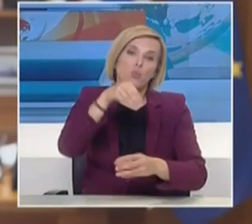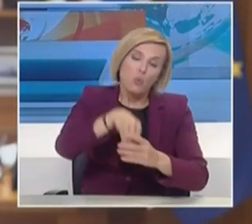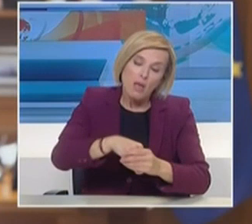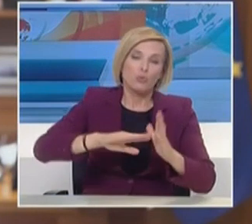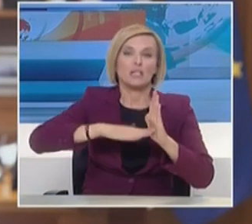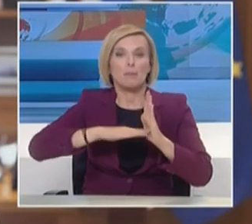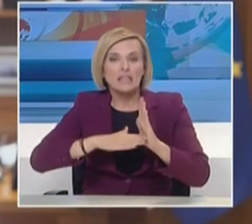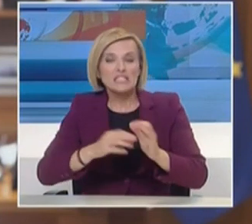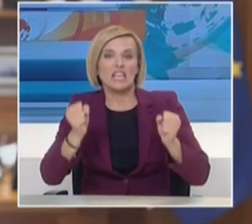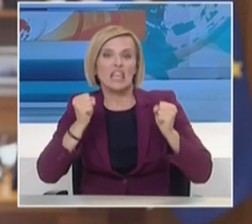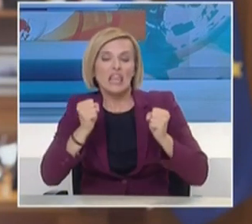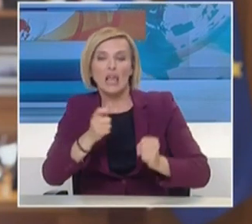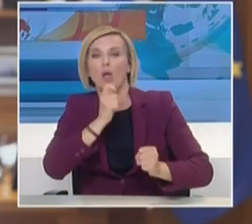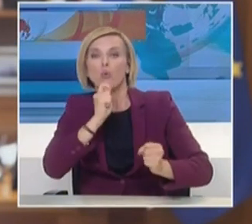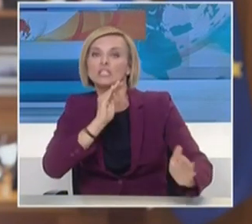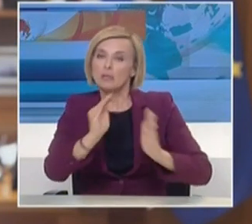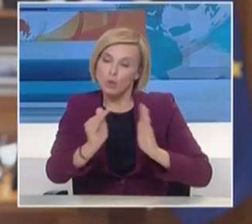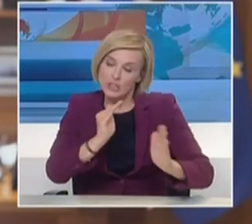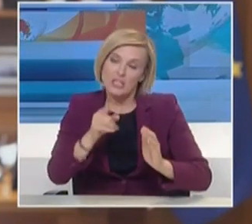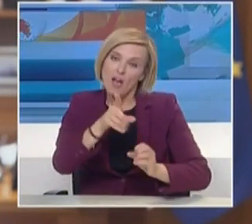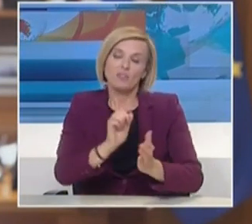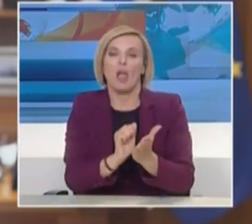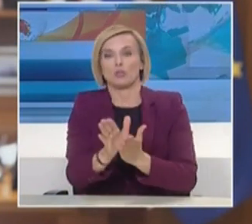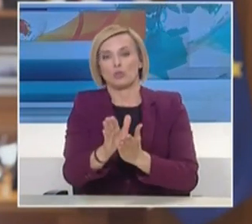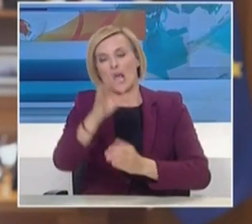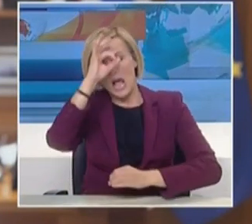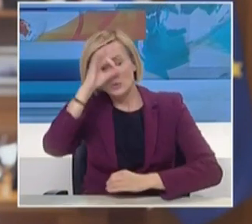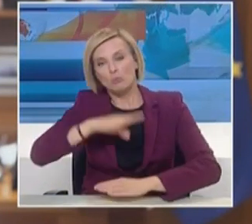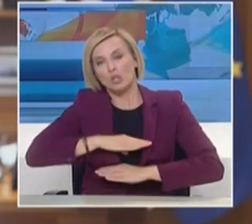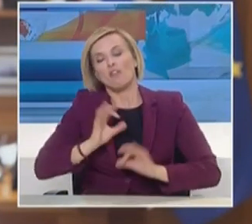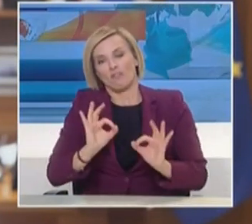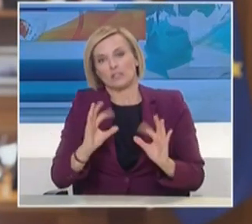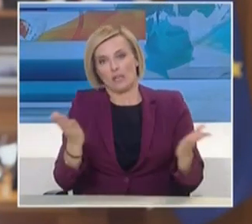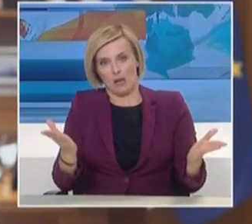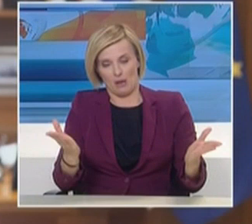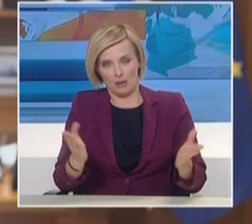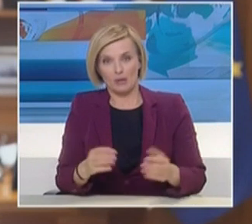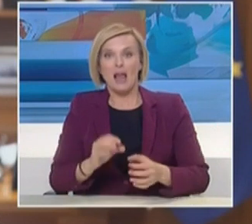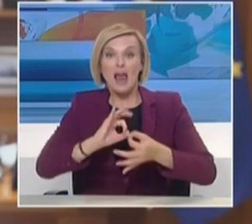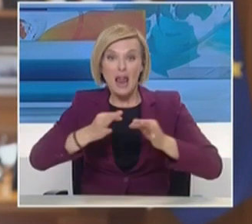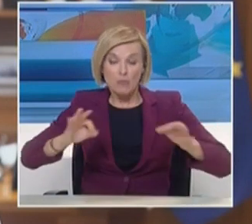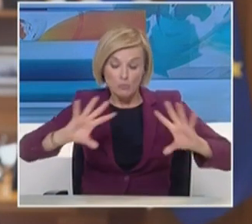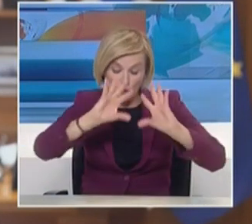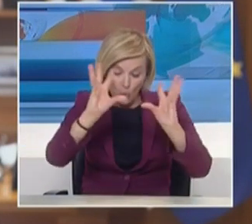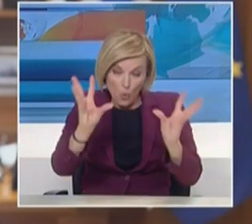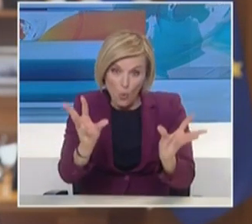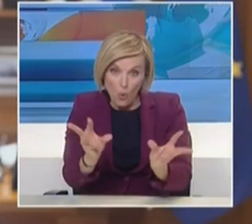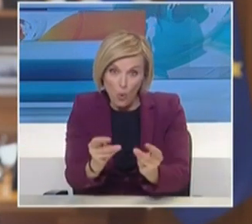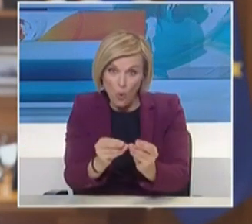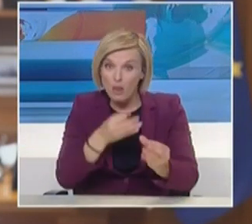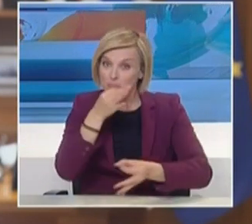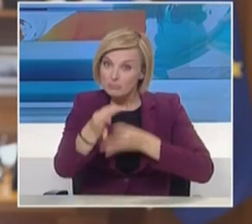των υπηρεσιών υγείας, της πολιτικής προστασίας, των σωμάτων ασφαλείας και των ενόπλων δυνάμεων. Λεπτομέρειες για όλα τα παραπάνω